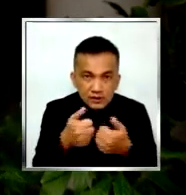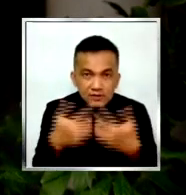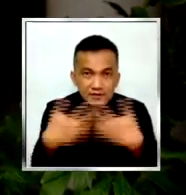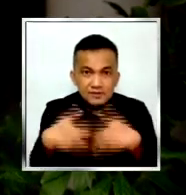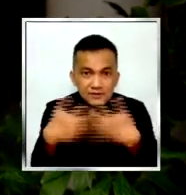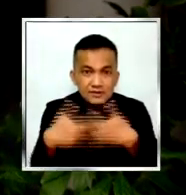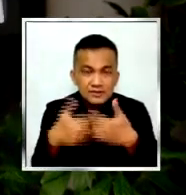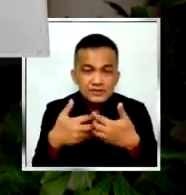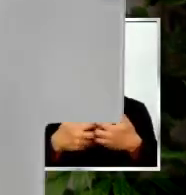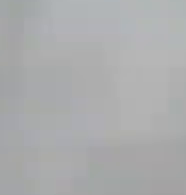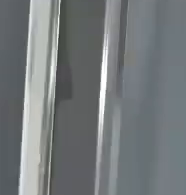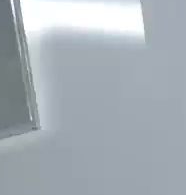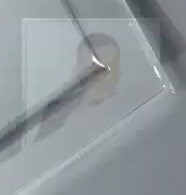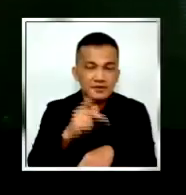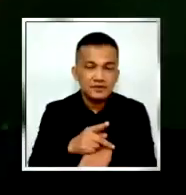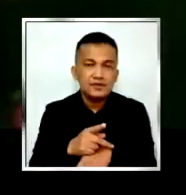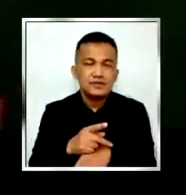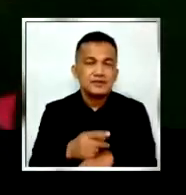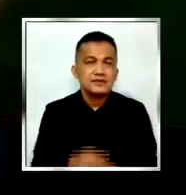si John Consulta.